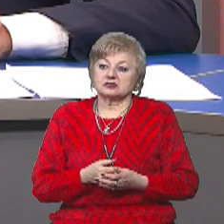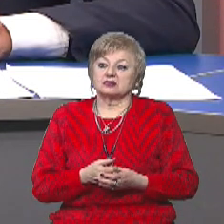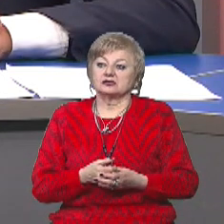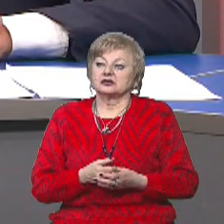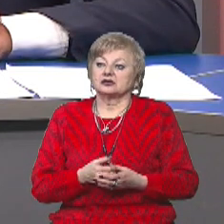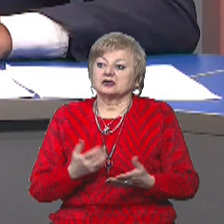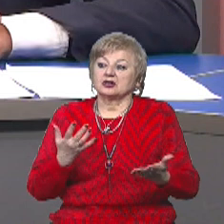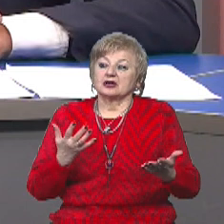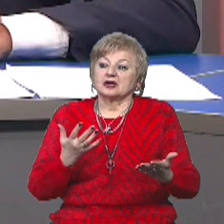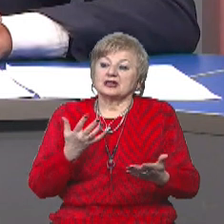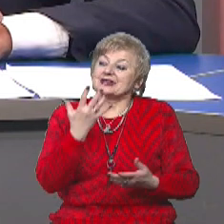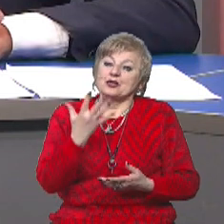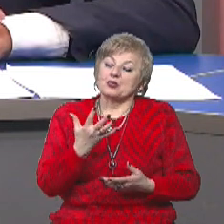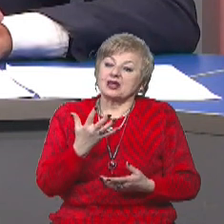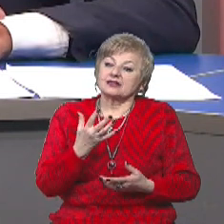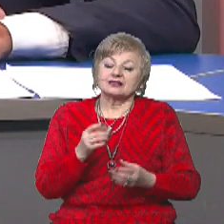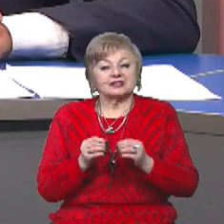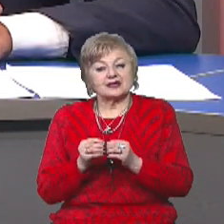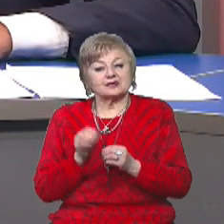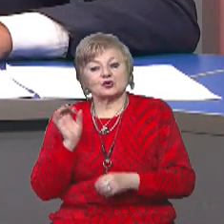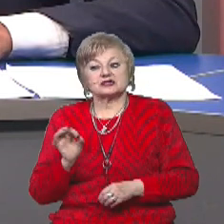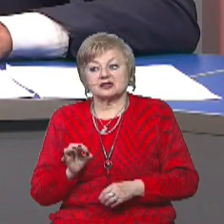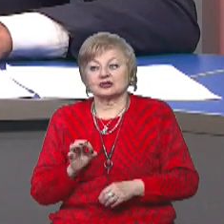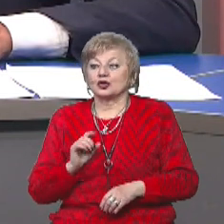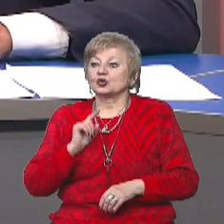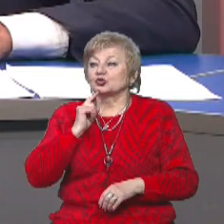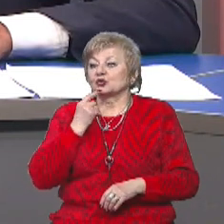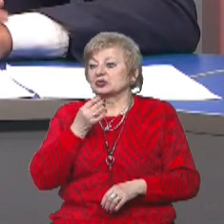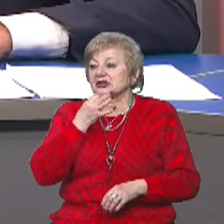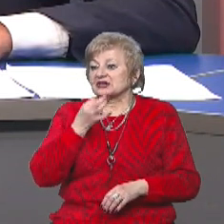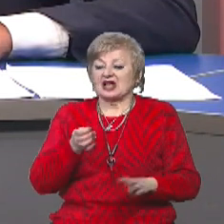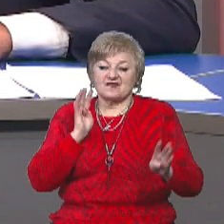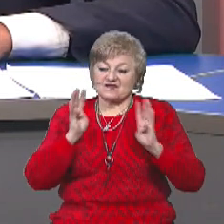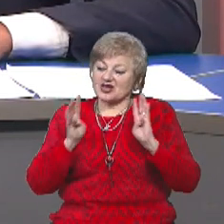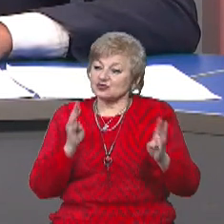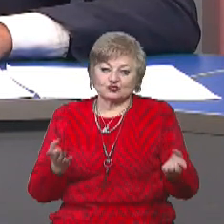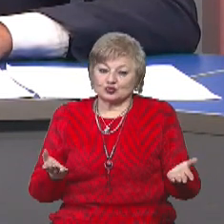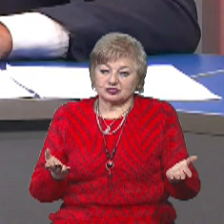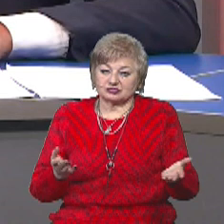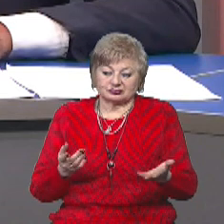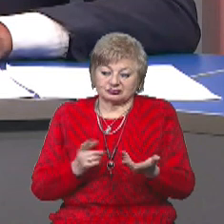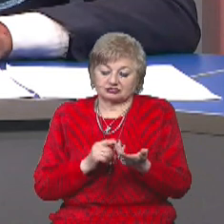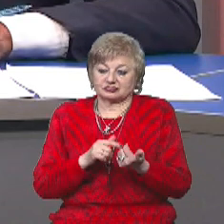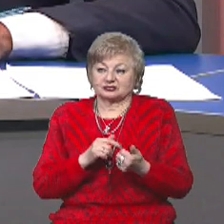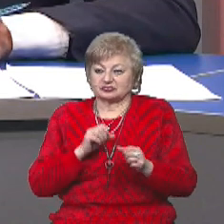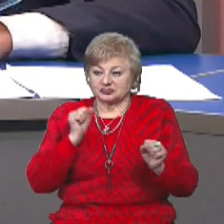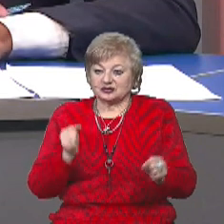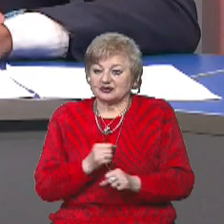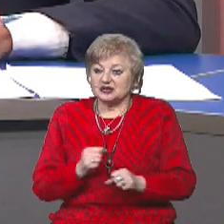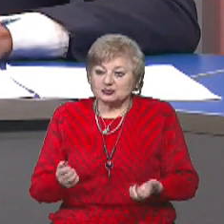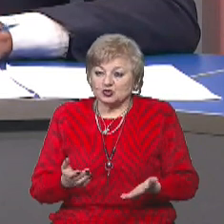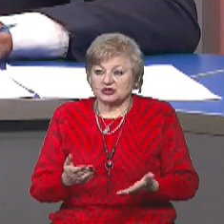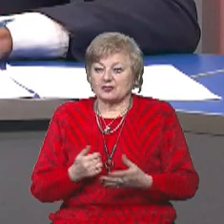точно, але ще не 30? Дивіться, це важко сказати, бо Фейсбук – це ж не все суспільство. Це не все суспільство Фейсбук.